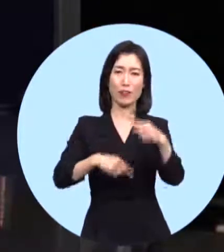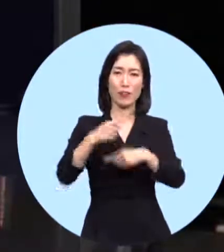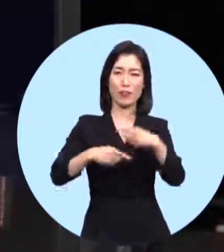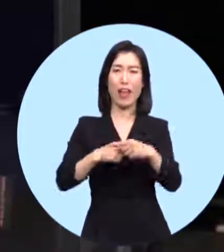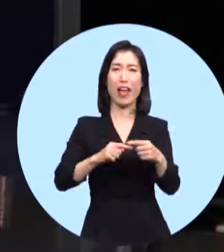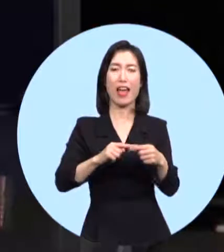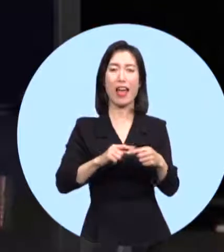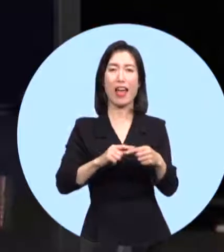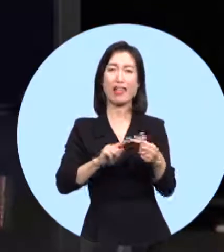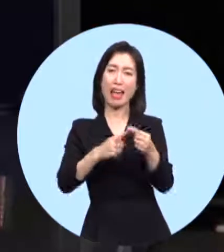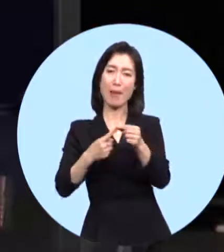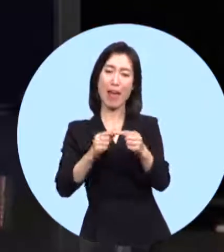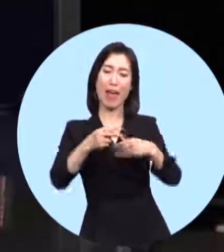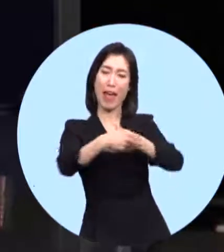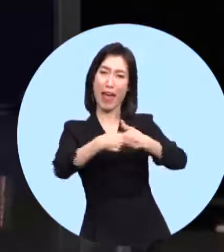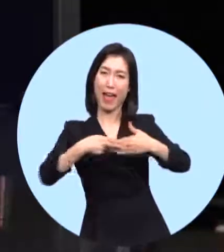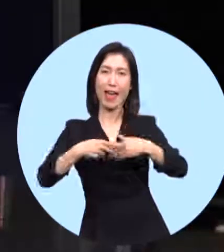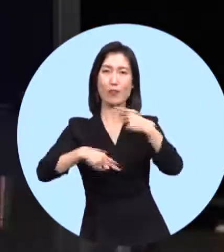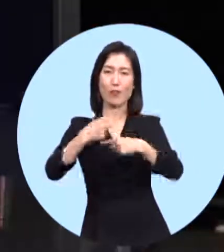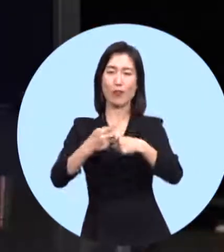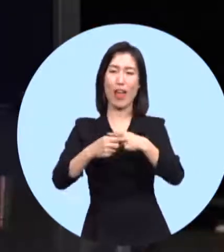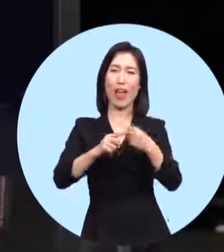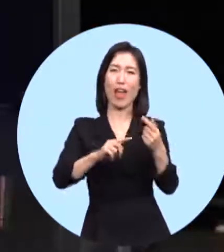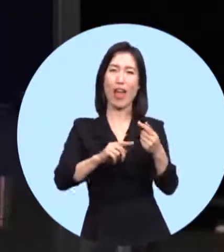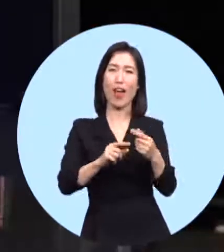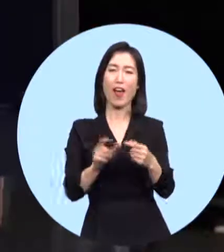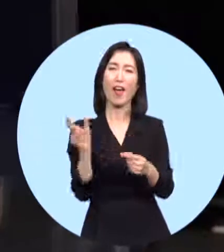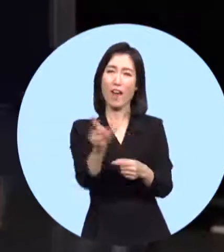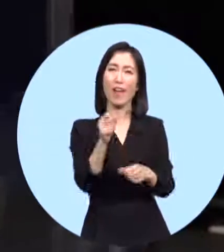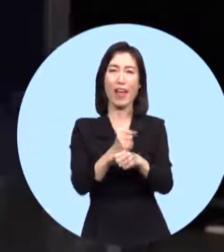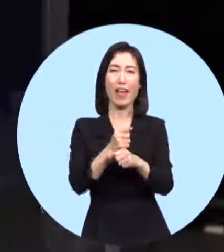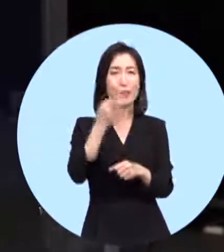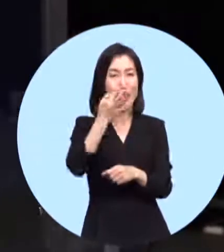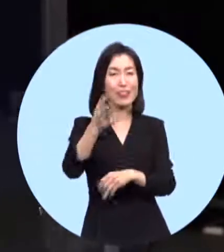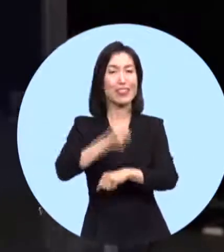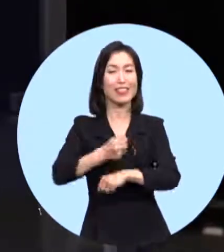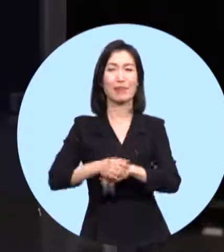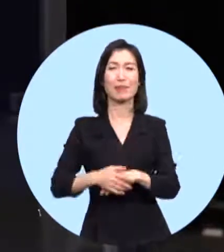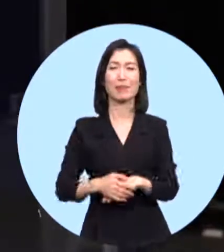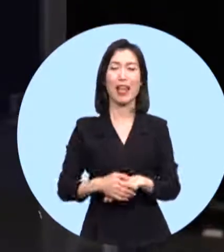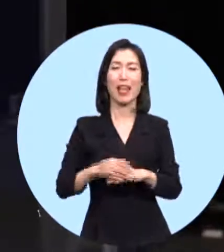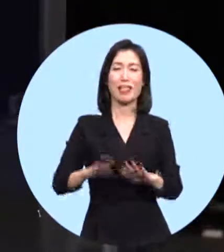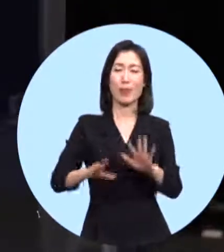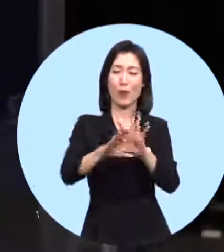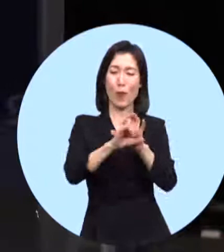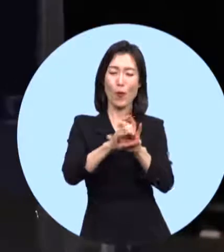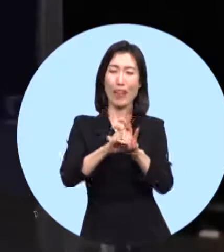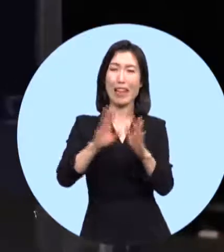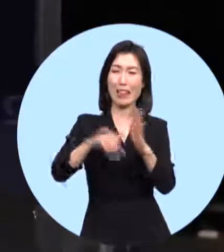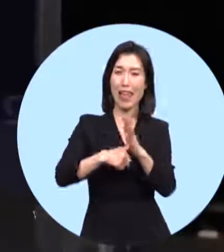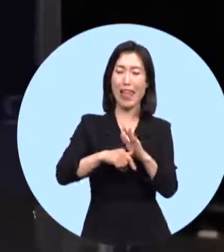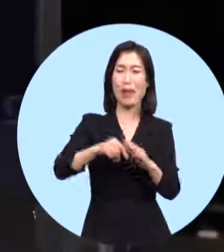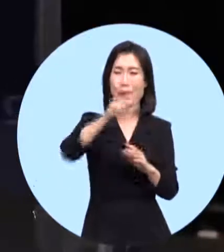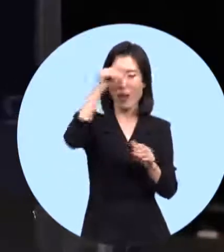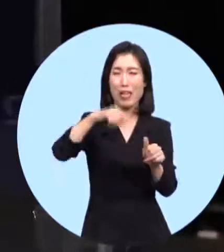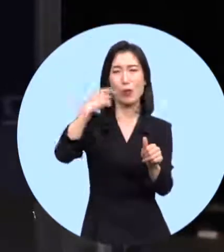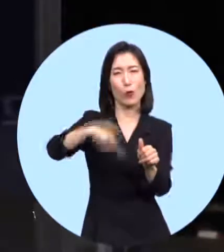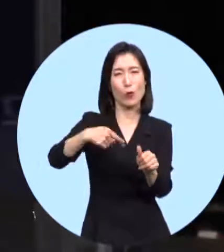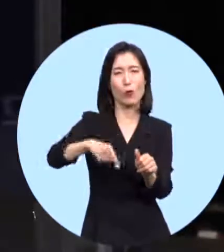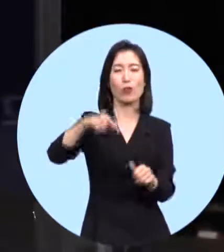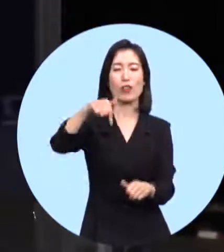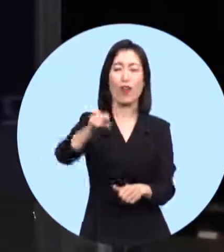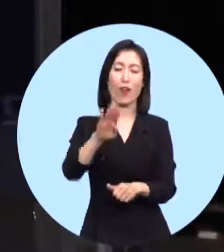우리 같이 하시는 분들이 볼 수 있도록 그렇게 하겠습니다. 코로나 일상 시대 평생교육 거버넌스